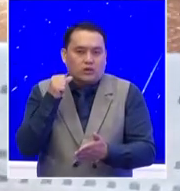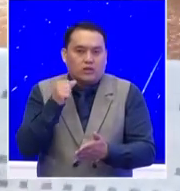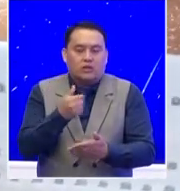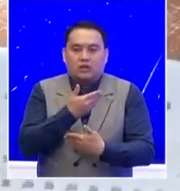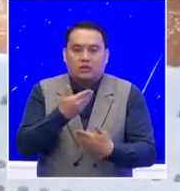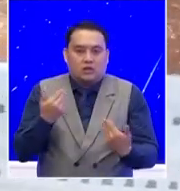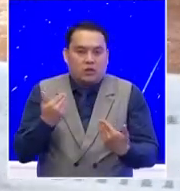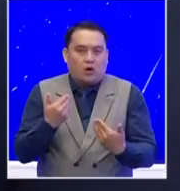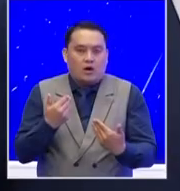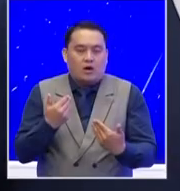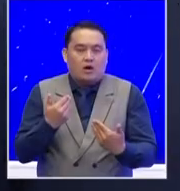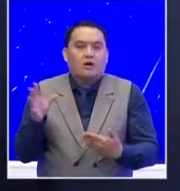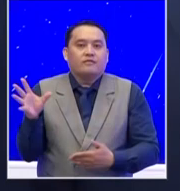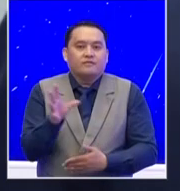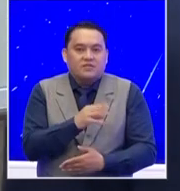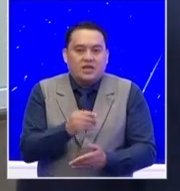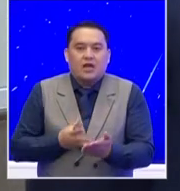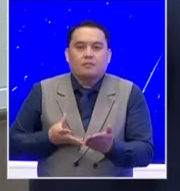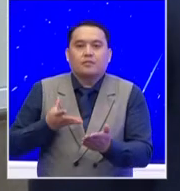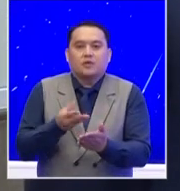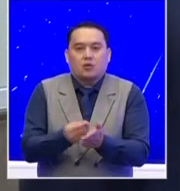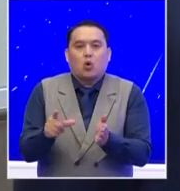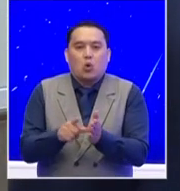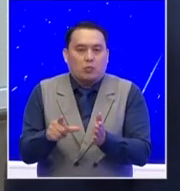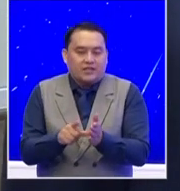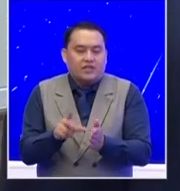предусмотрена. По тем категориям налогоплательщиков,